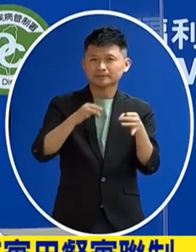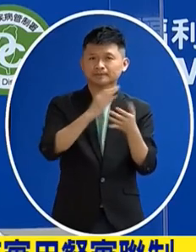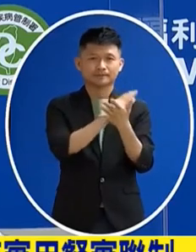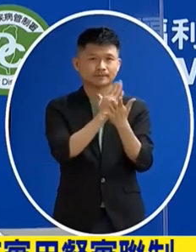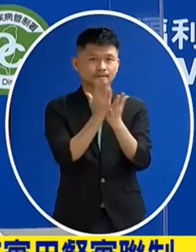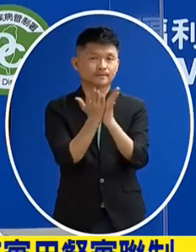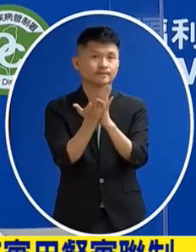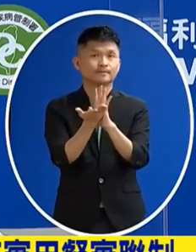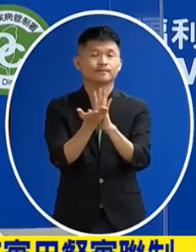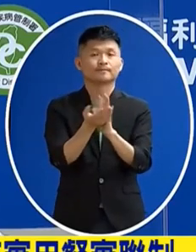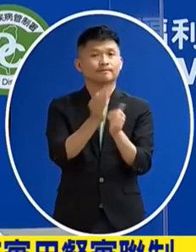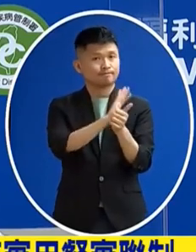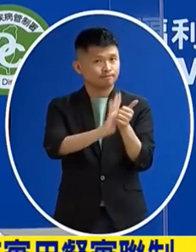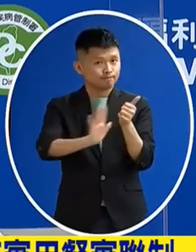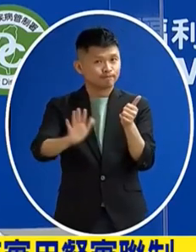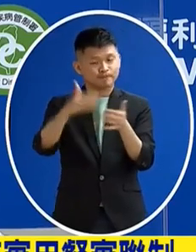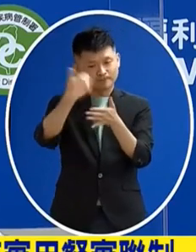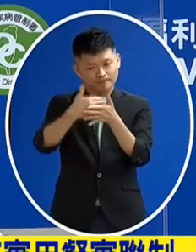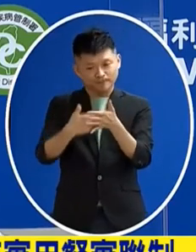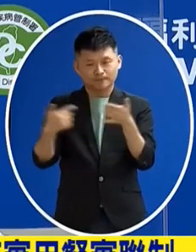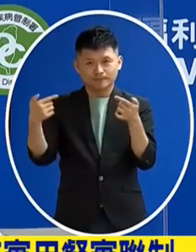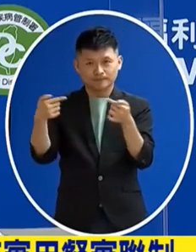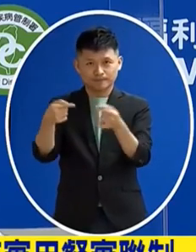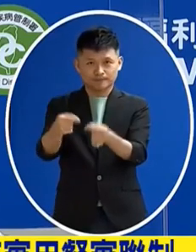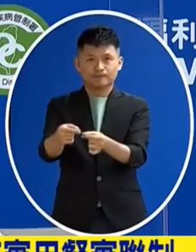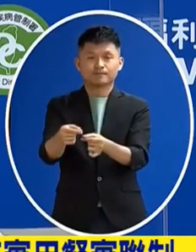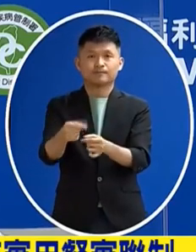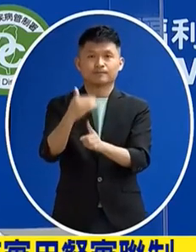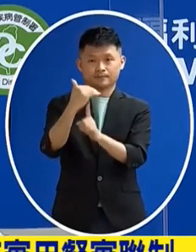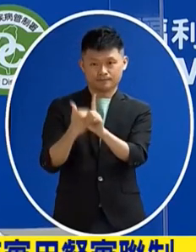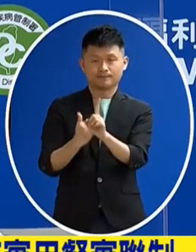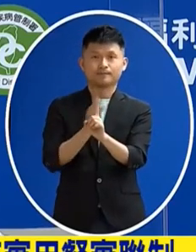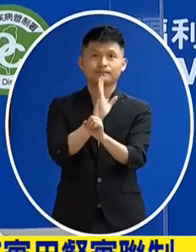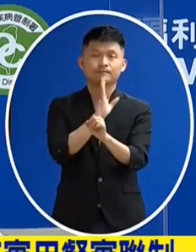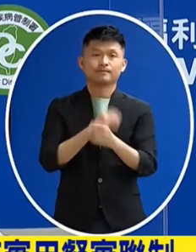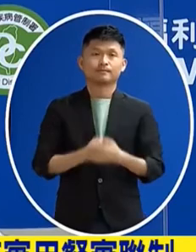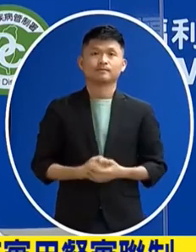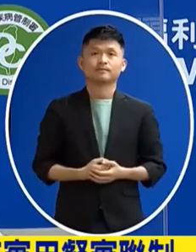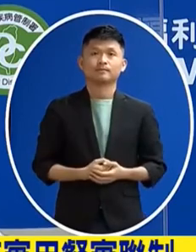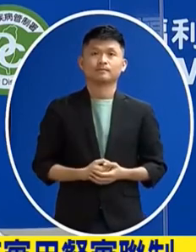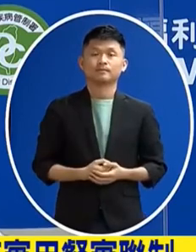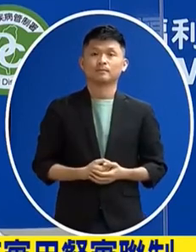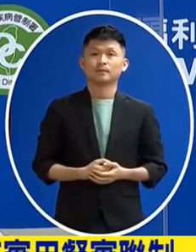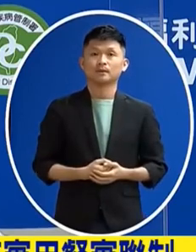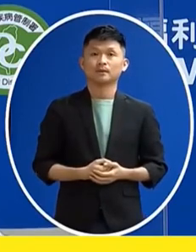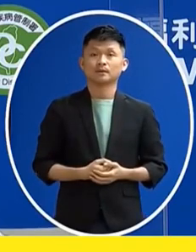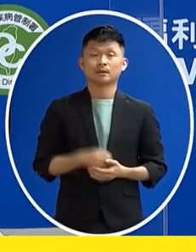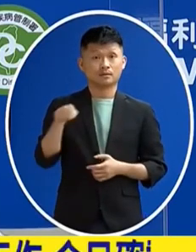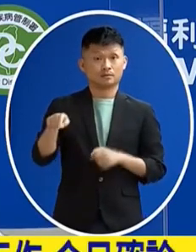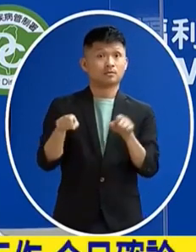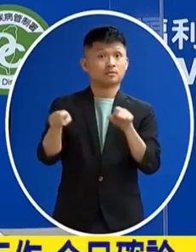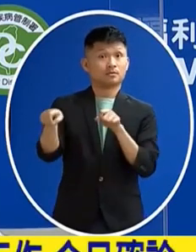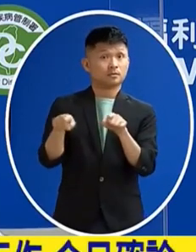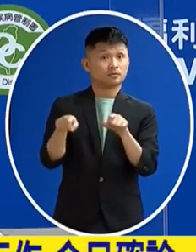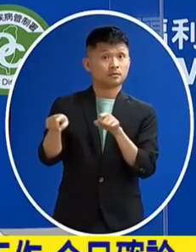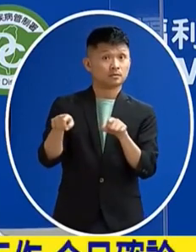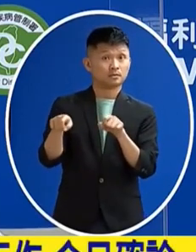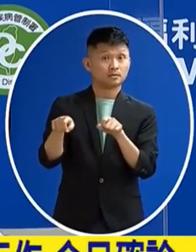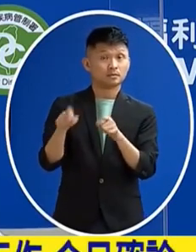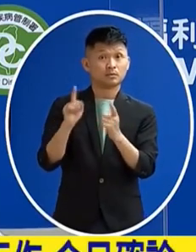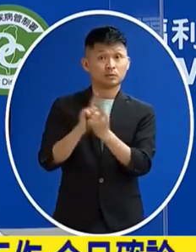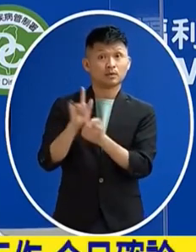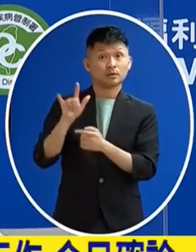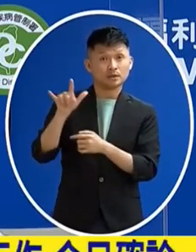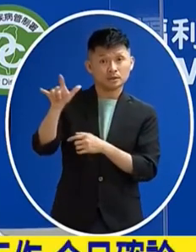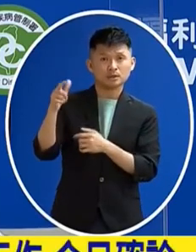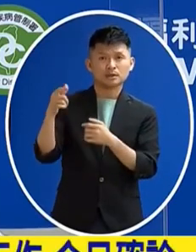上它影响会减到最低。好，那但是我要讲就是说，那这样其实这个方案其实就对机组员